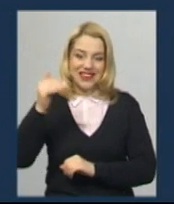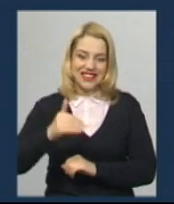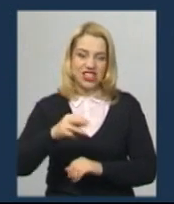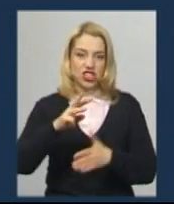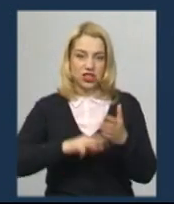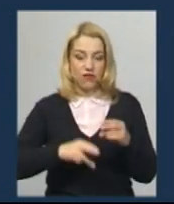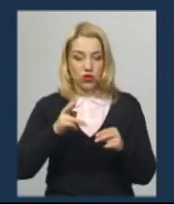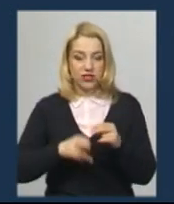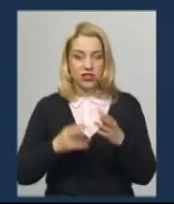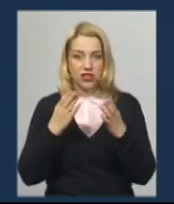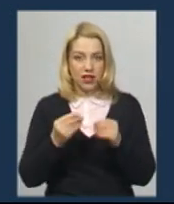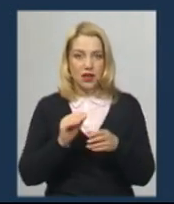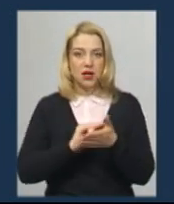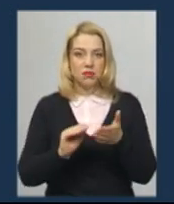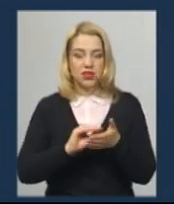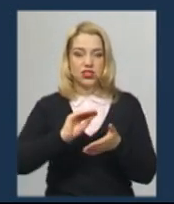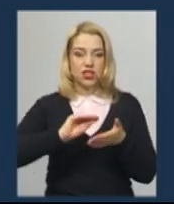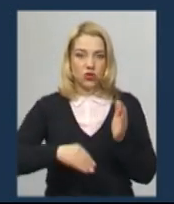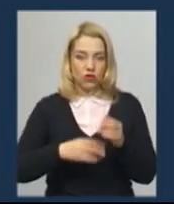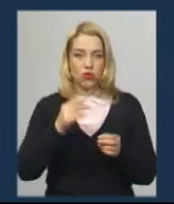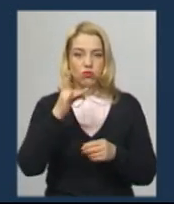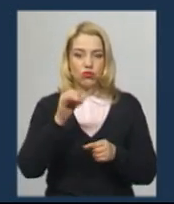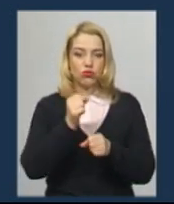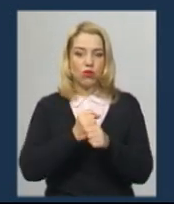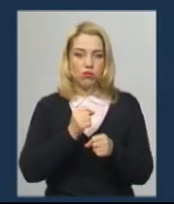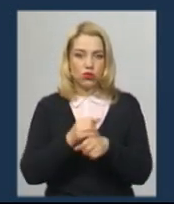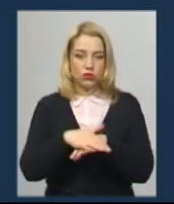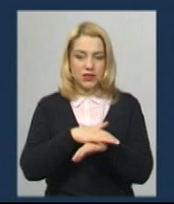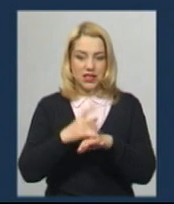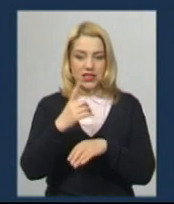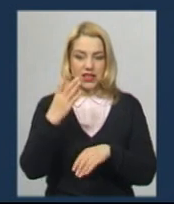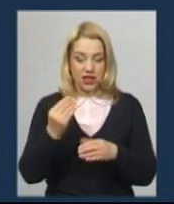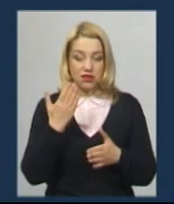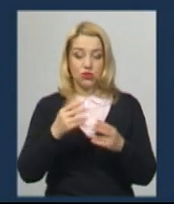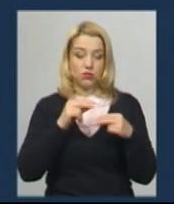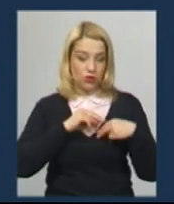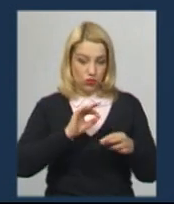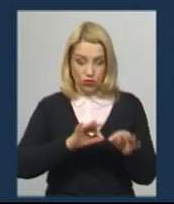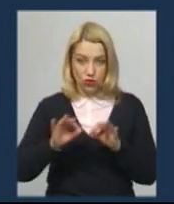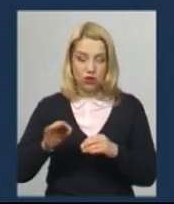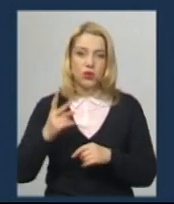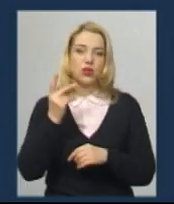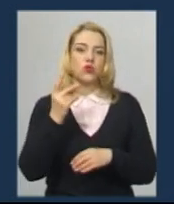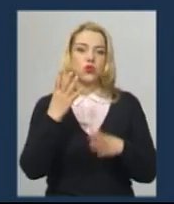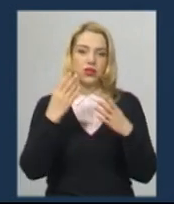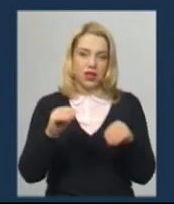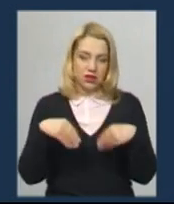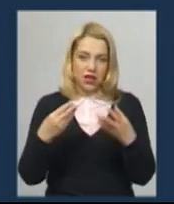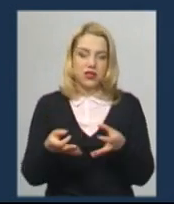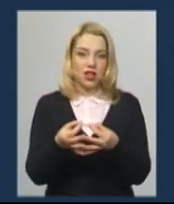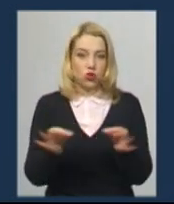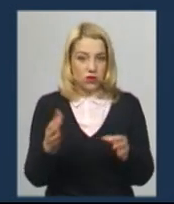довідка про роботу ринку за день. Якщо він працює, йому дається дозвіл на другий день працювати. Якщо порушення,